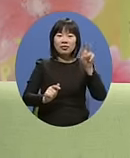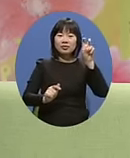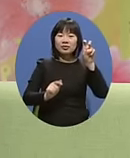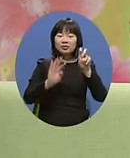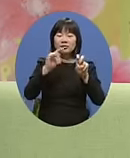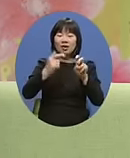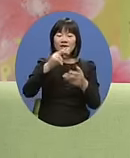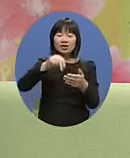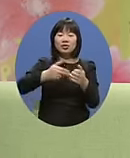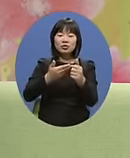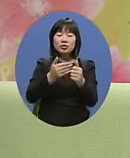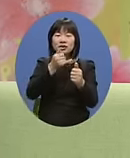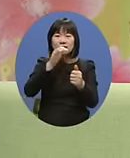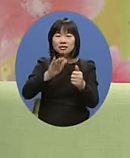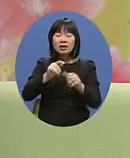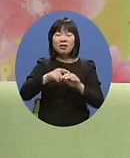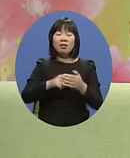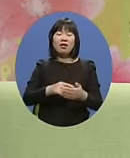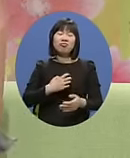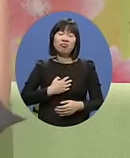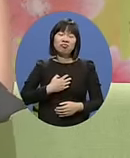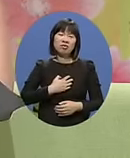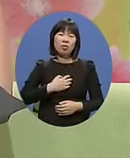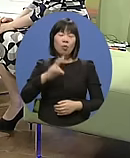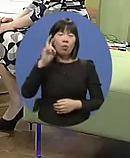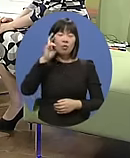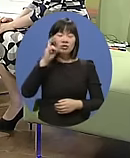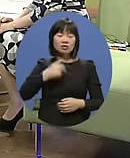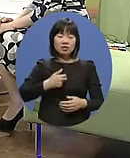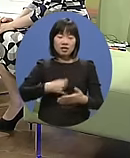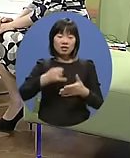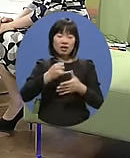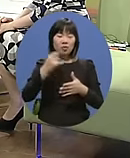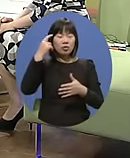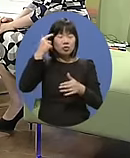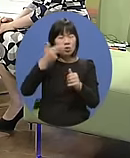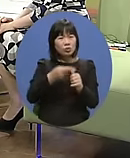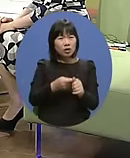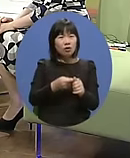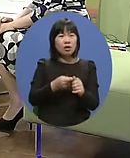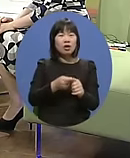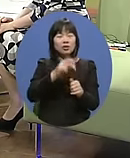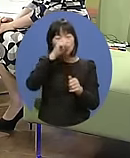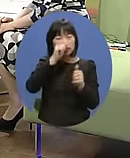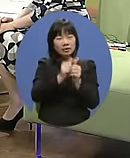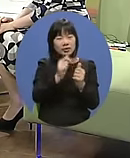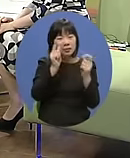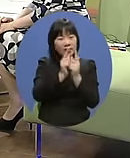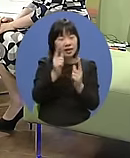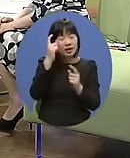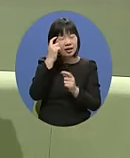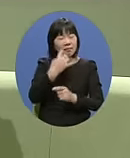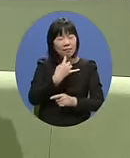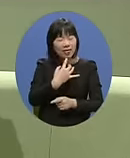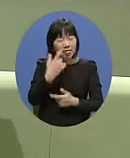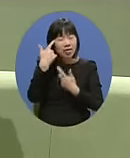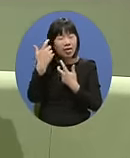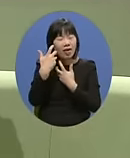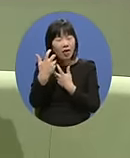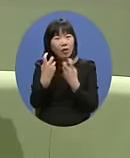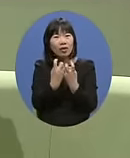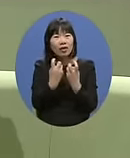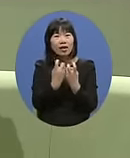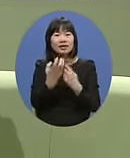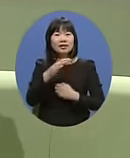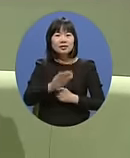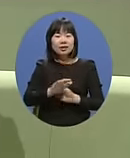얘기해주는데 네. 하면서도 좀 불안해요. 혹시 아이의 머릿속에 그렇죠. 그런 게 박히지 않을까 네, 하고요. 네, 근데 사실은 많은 옛 이야기들이